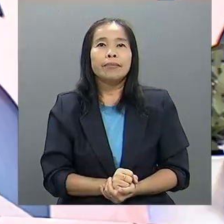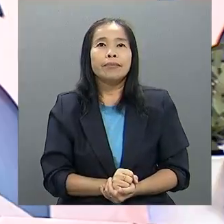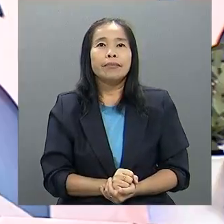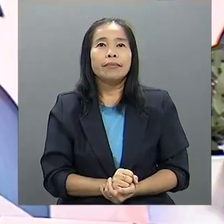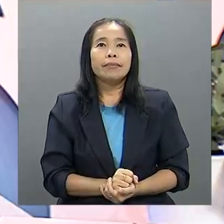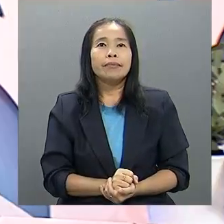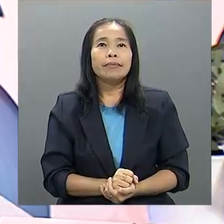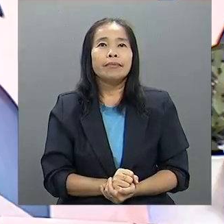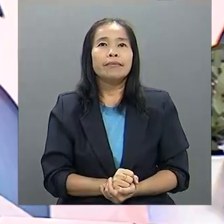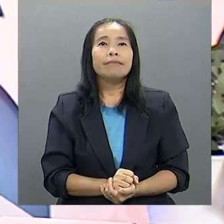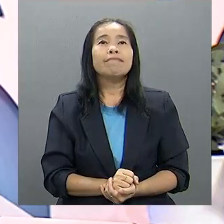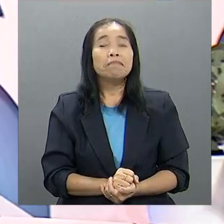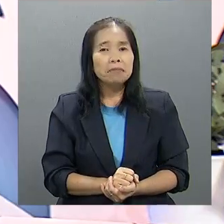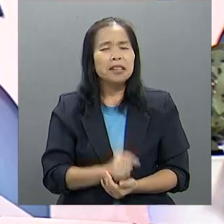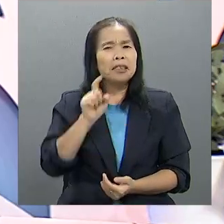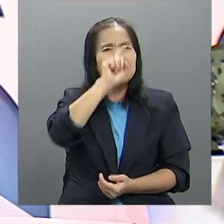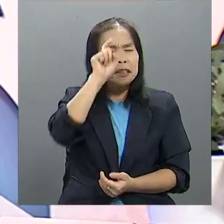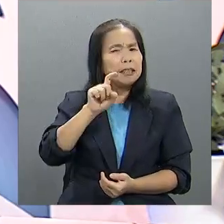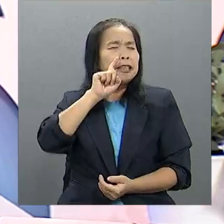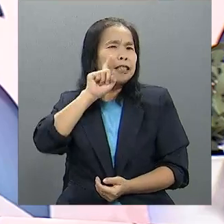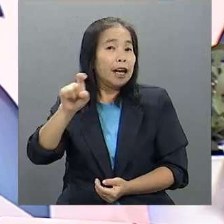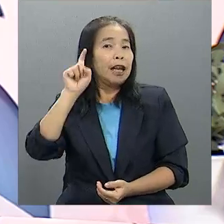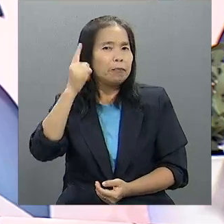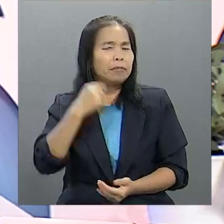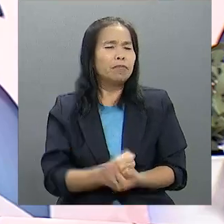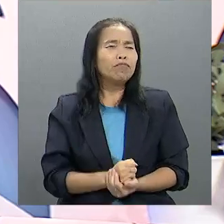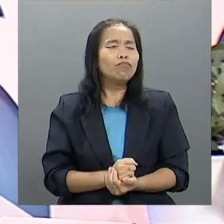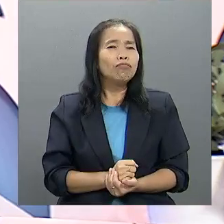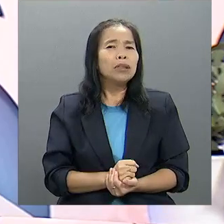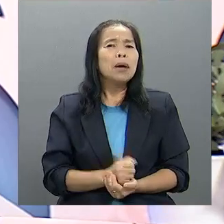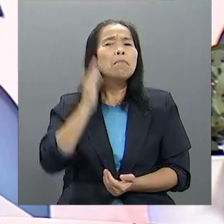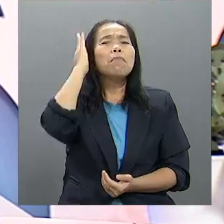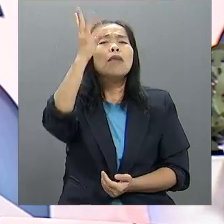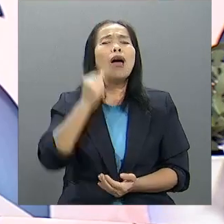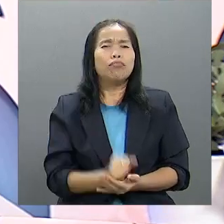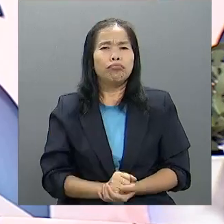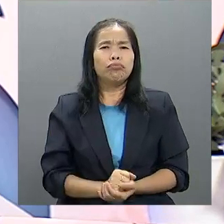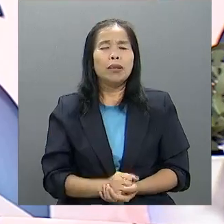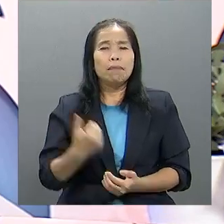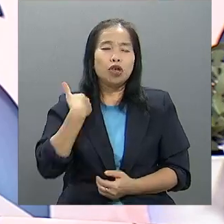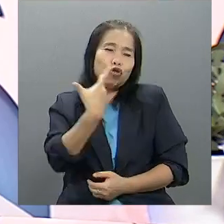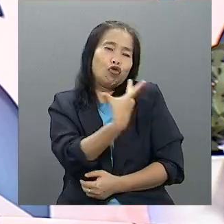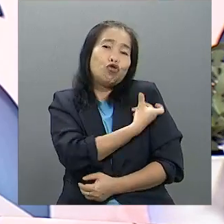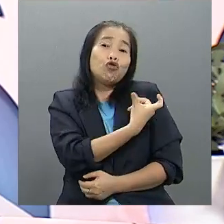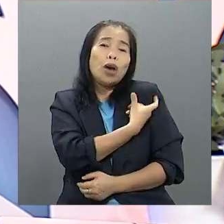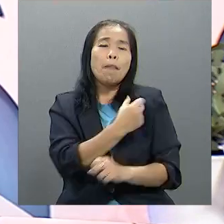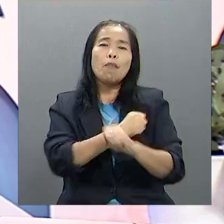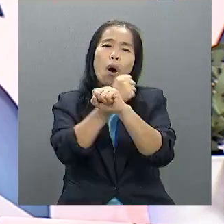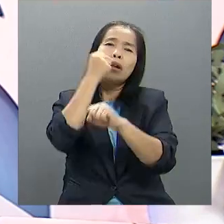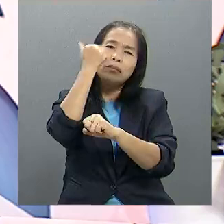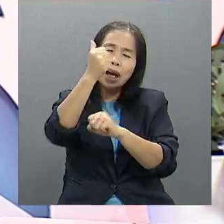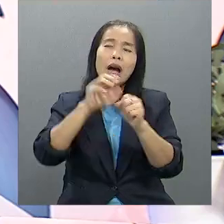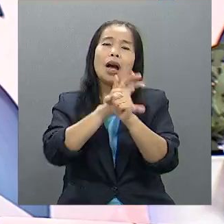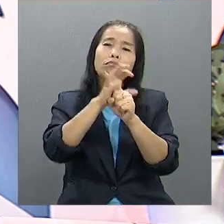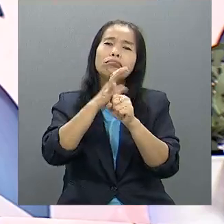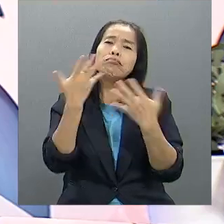และอีกหนึ่งคำถามนะคะที่หลายๆคนอยากจะได้คำตอบว่าเมื่อไหร่เราจึงจะมีวัคซีนในการป้องกันแล้วก็รักษาโควิด-19 นะคะ